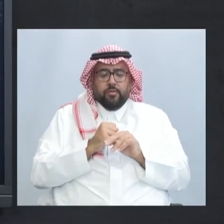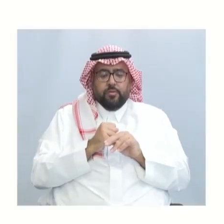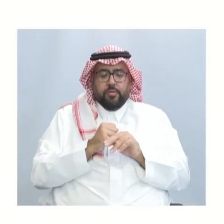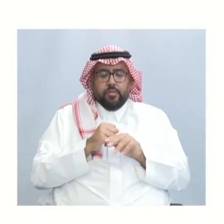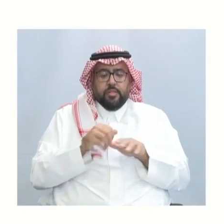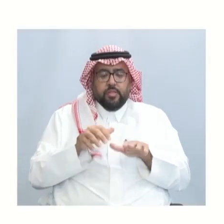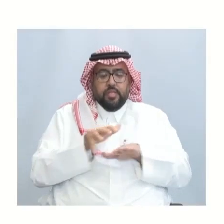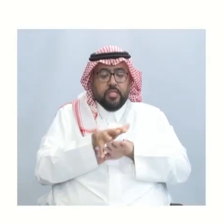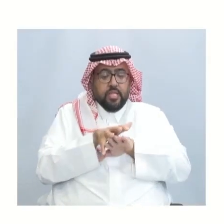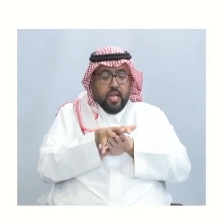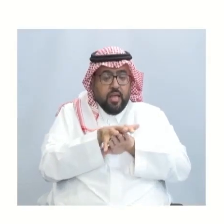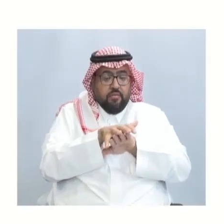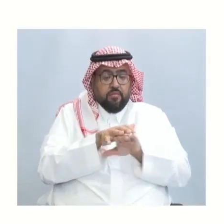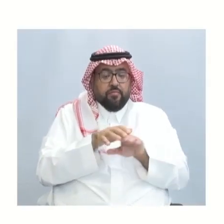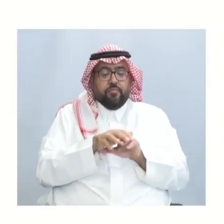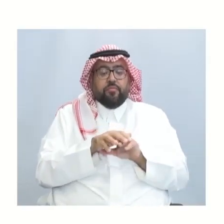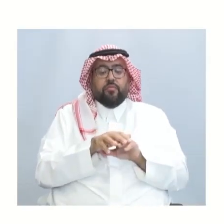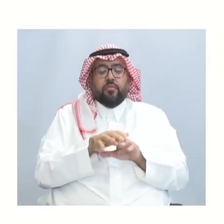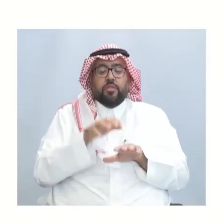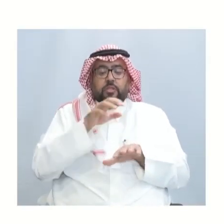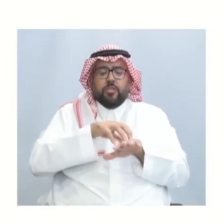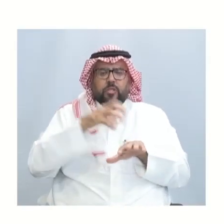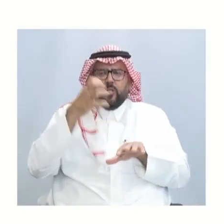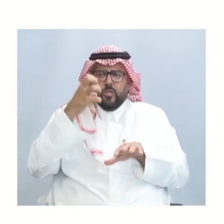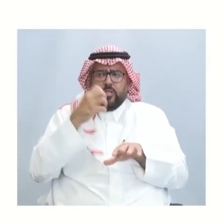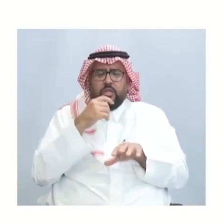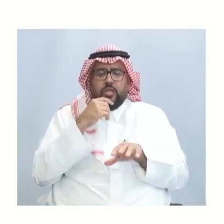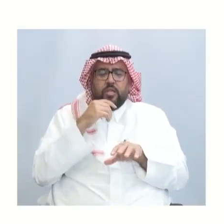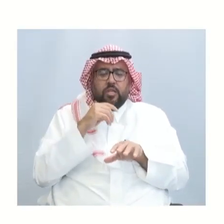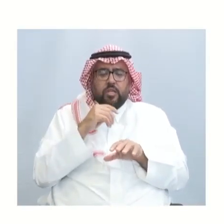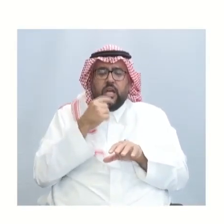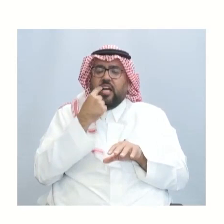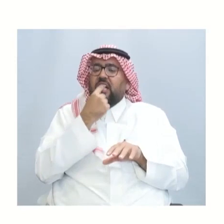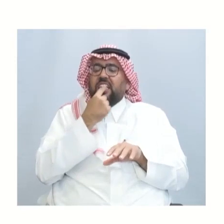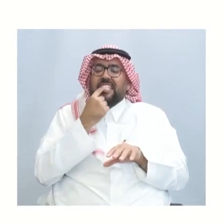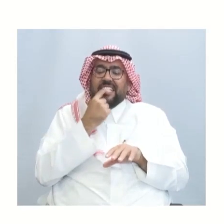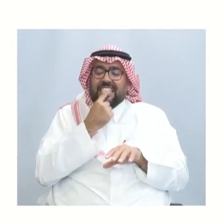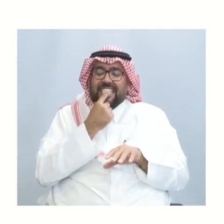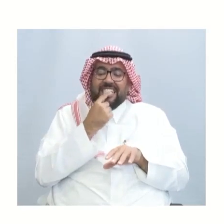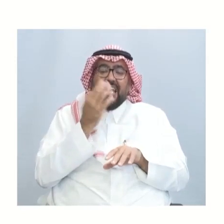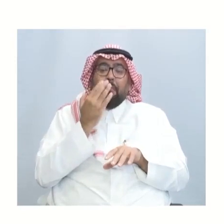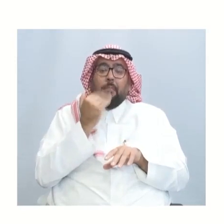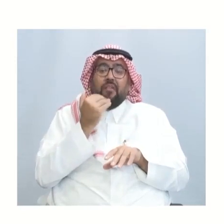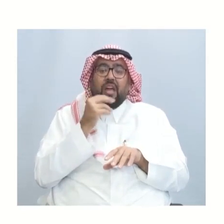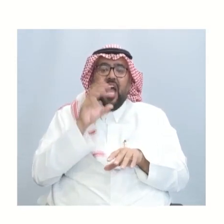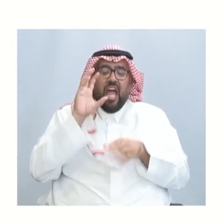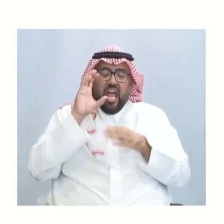السلاحف البريه او المائيه ليس لها اسنان من الزواحف عديمه الاسنان وتحدث